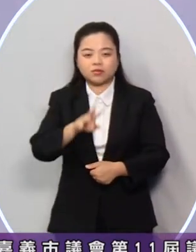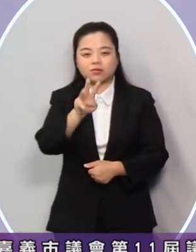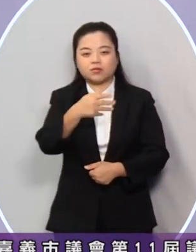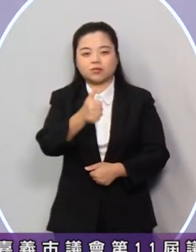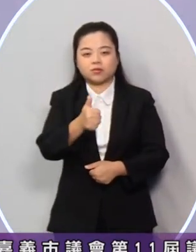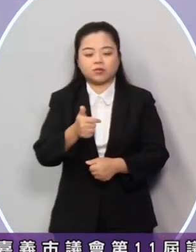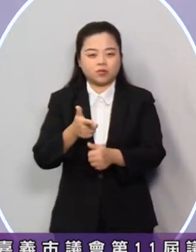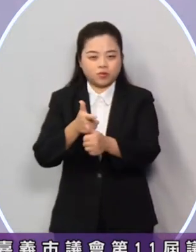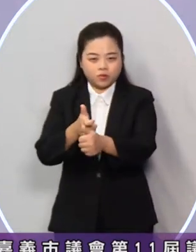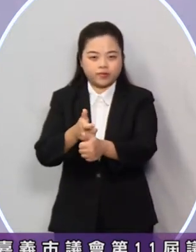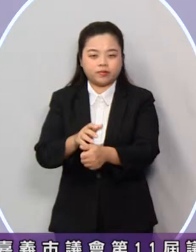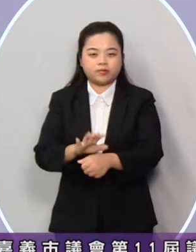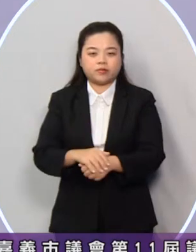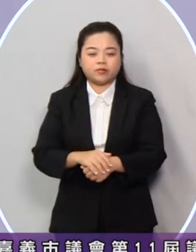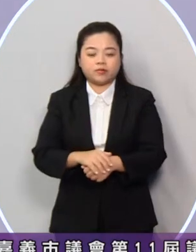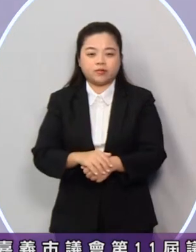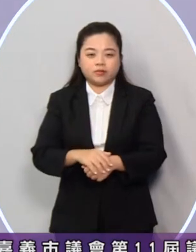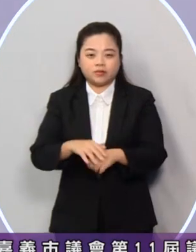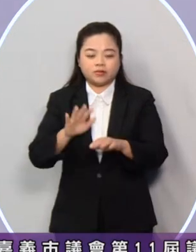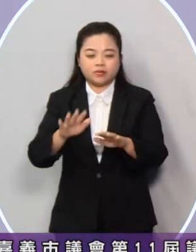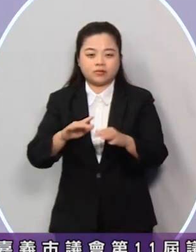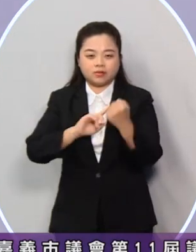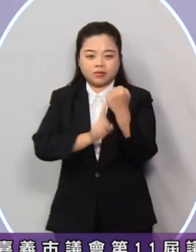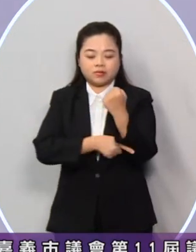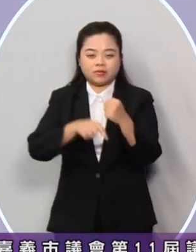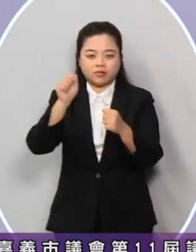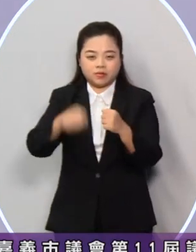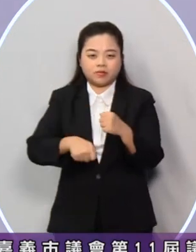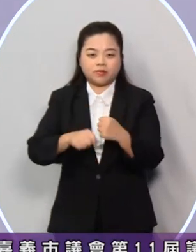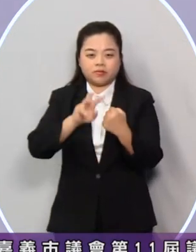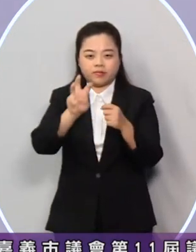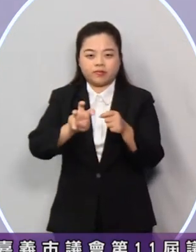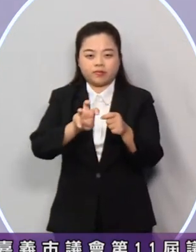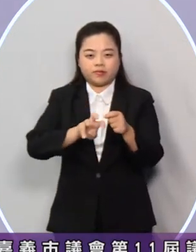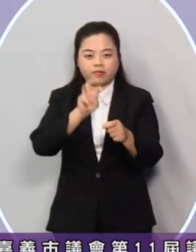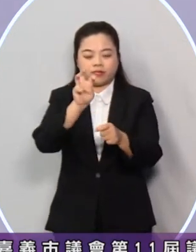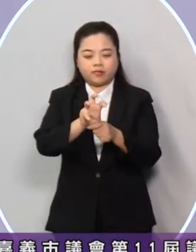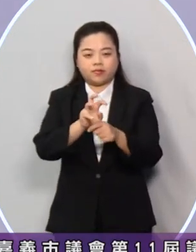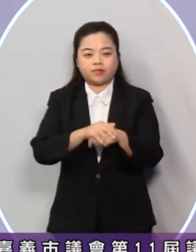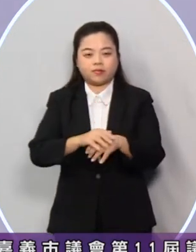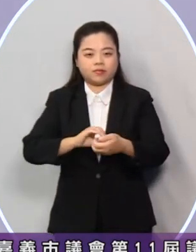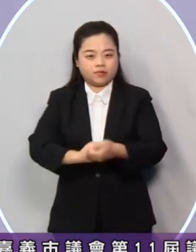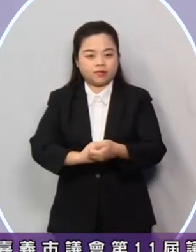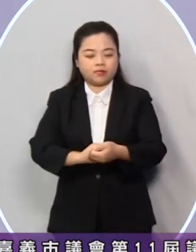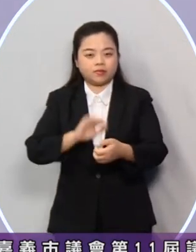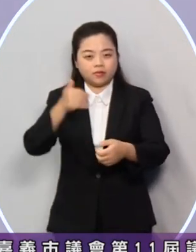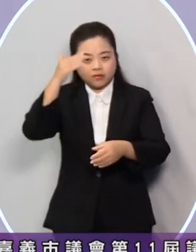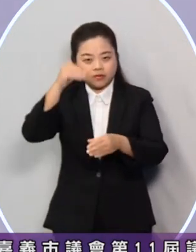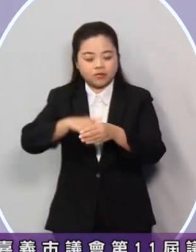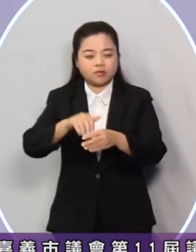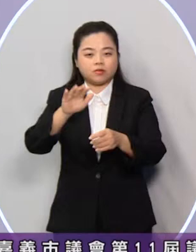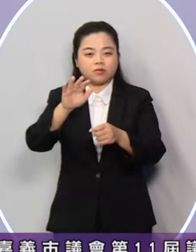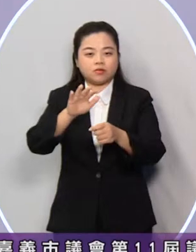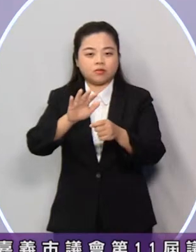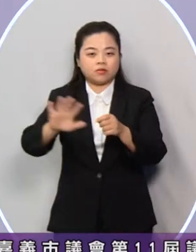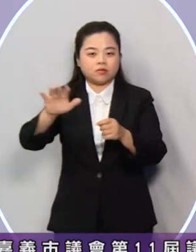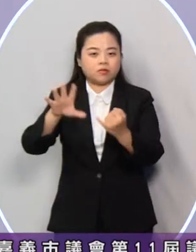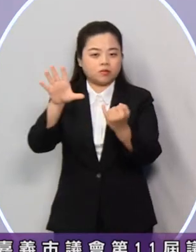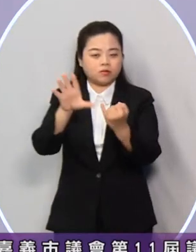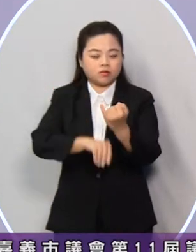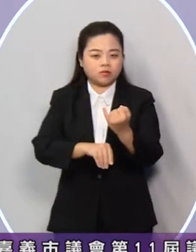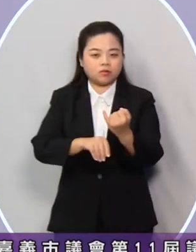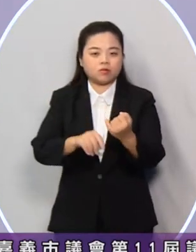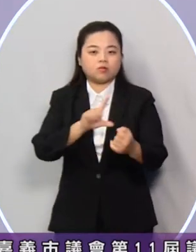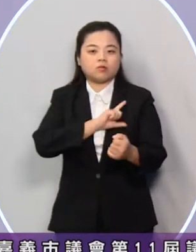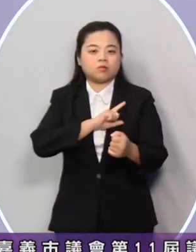豪，开枪行凶，被法院判30年判刑限定确定。结果南投有高中生涉嫌性侵，但